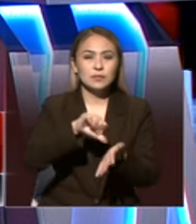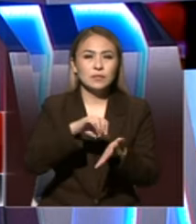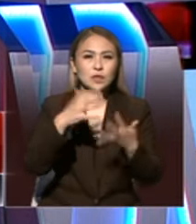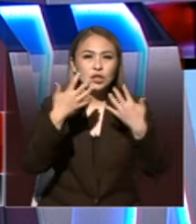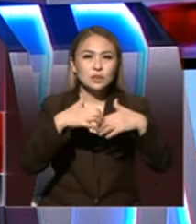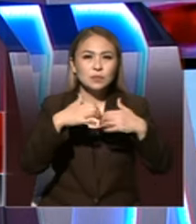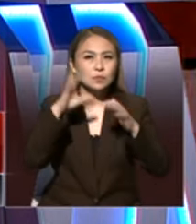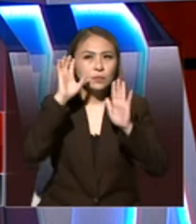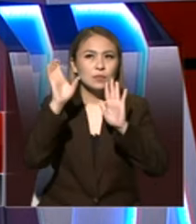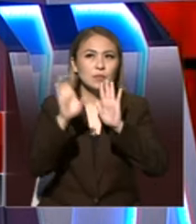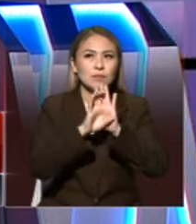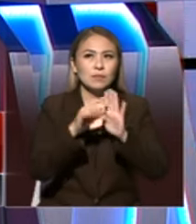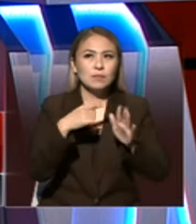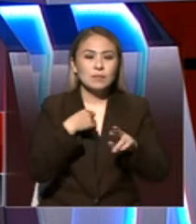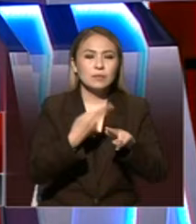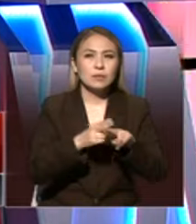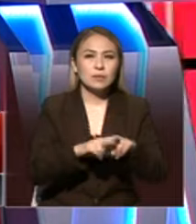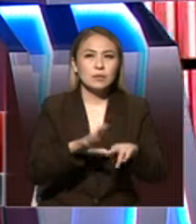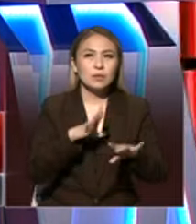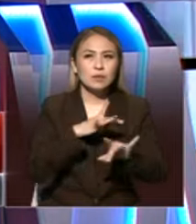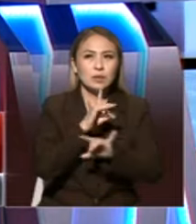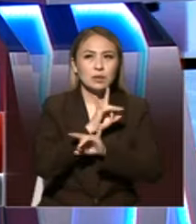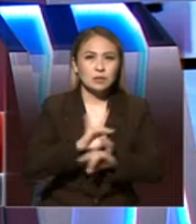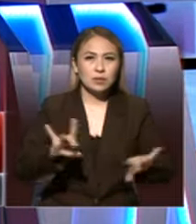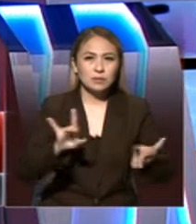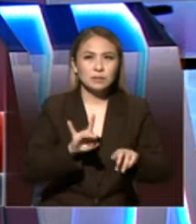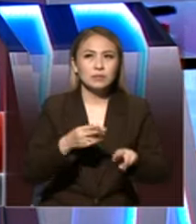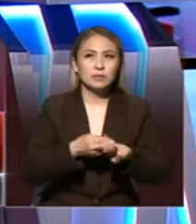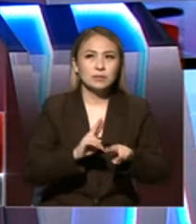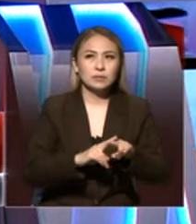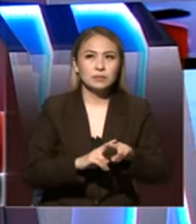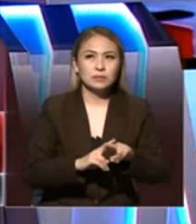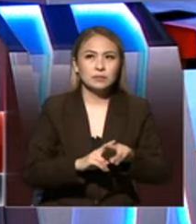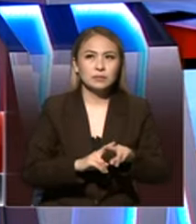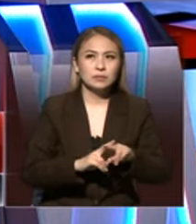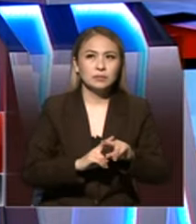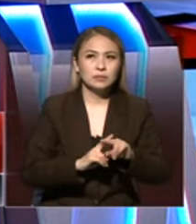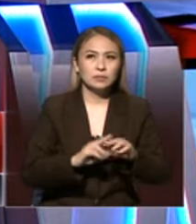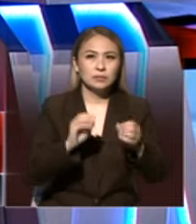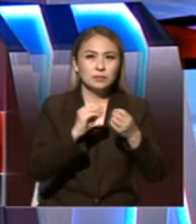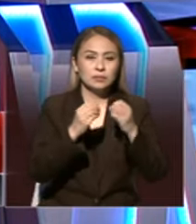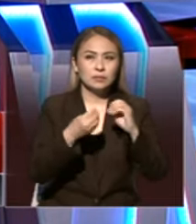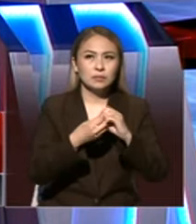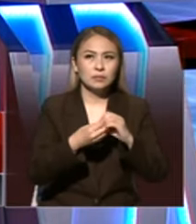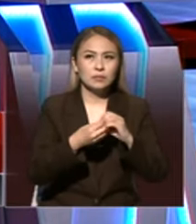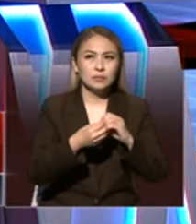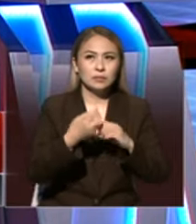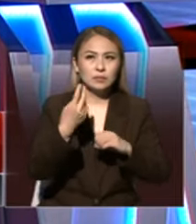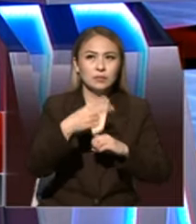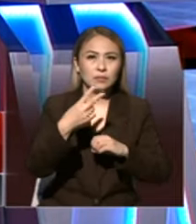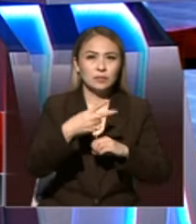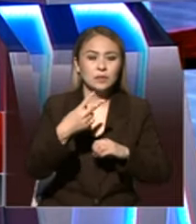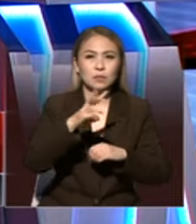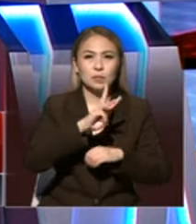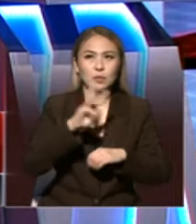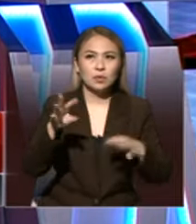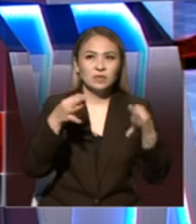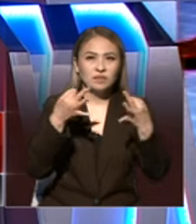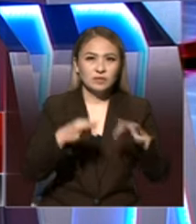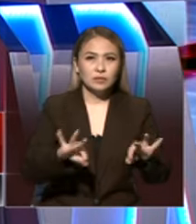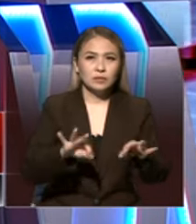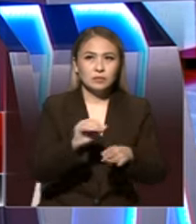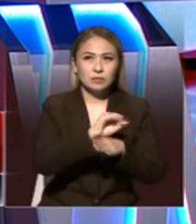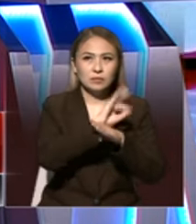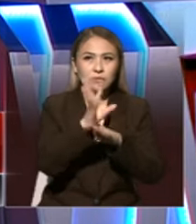қой. Сонда менің ашына айтқан себебім осы. Е, айналайындар-ау, мәселен бізде 20 миллион халықты еркін